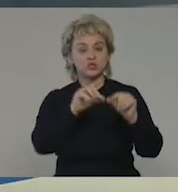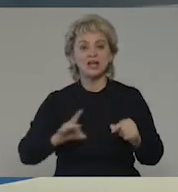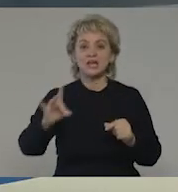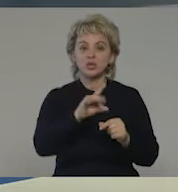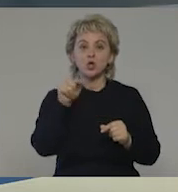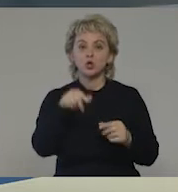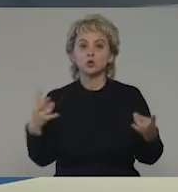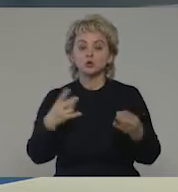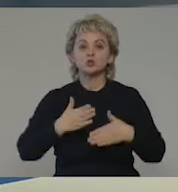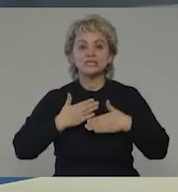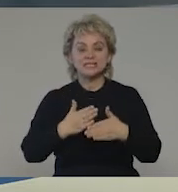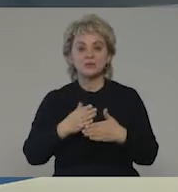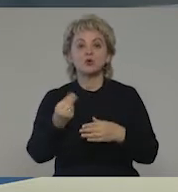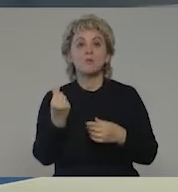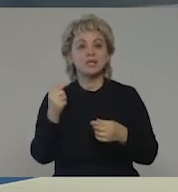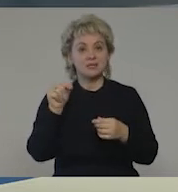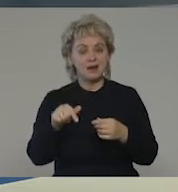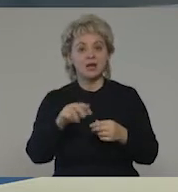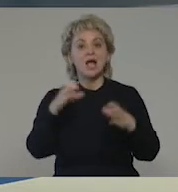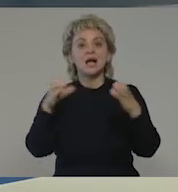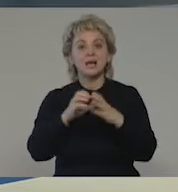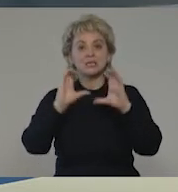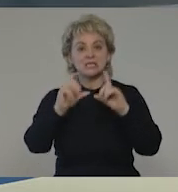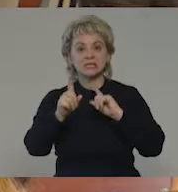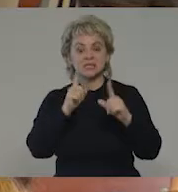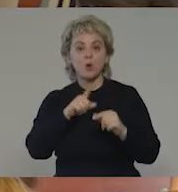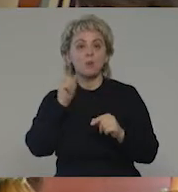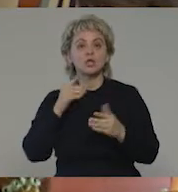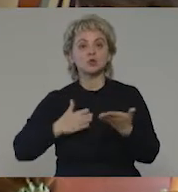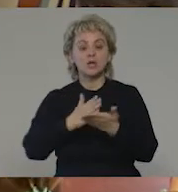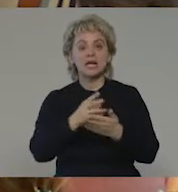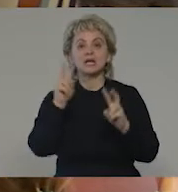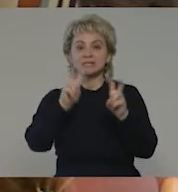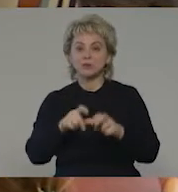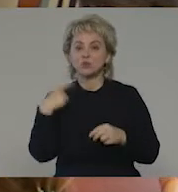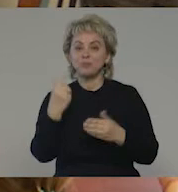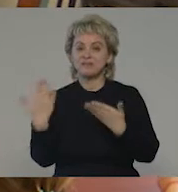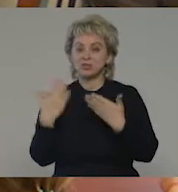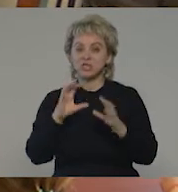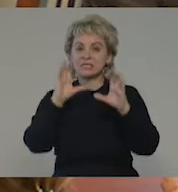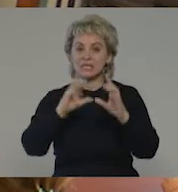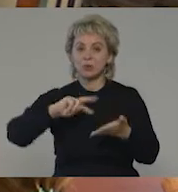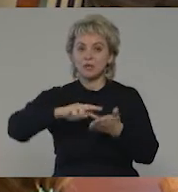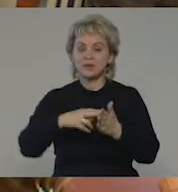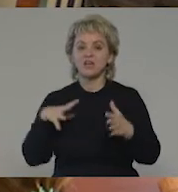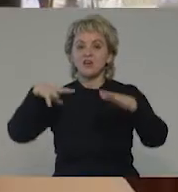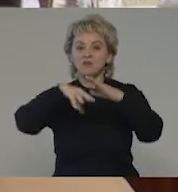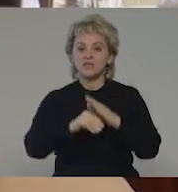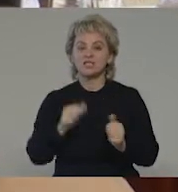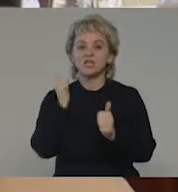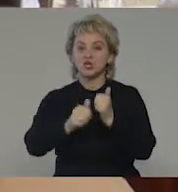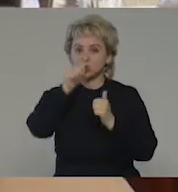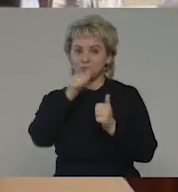из региона, их нужно стимулировать материально. Комитет Заксобрания по молодежной политике рассмотрел в первом чтении законопроект о